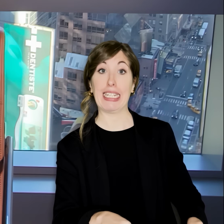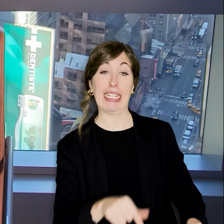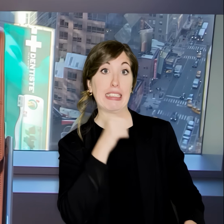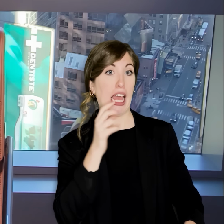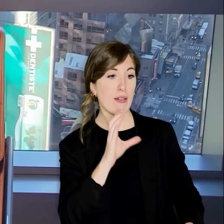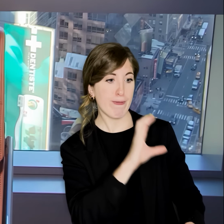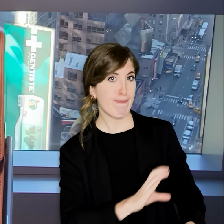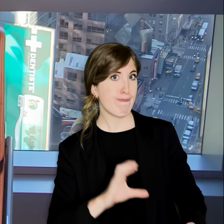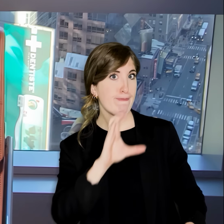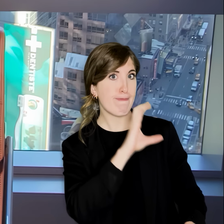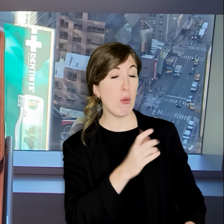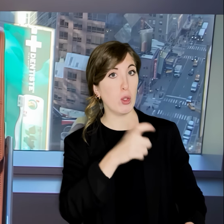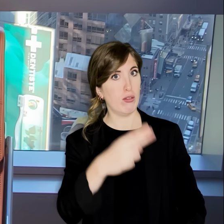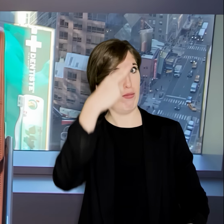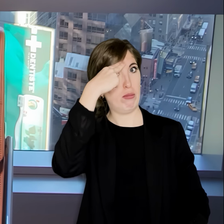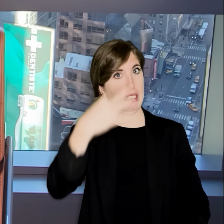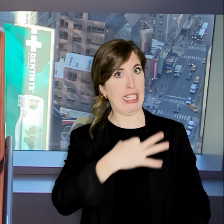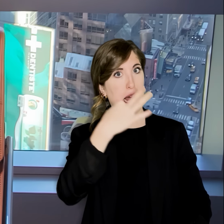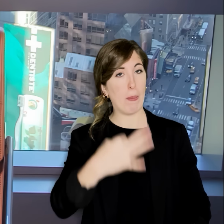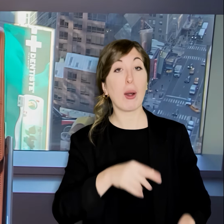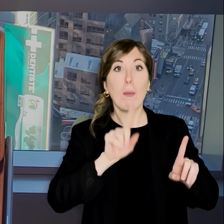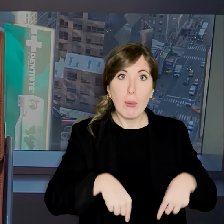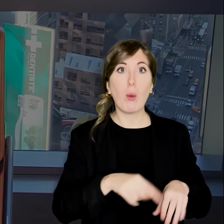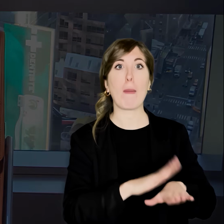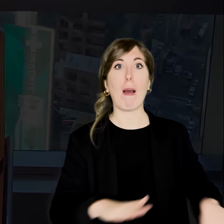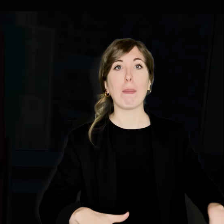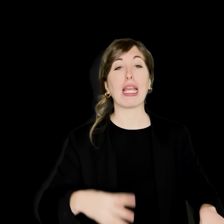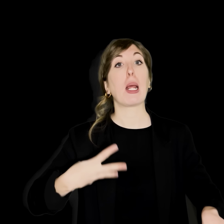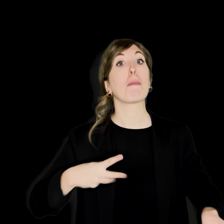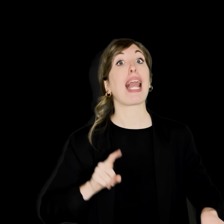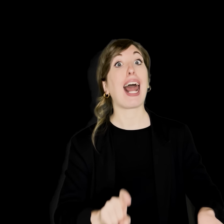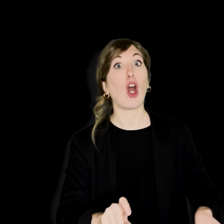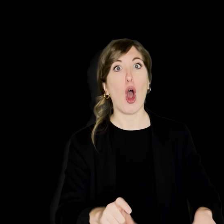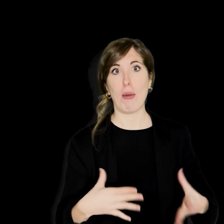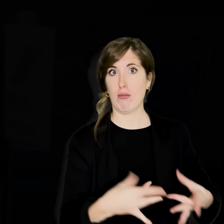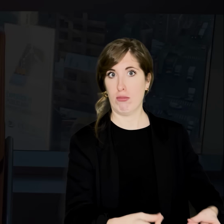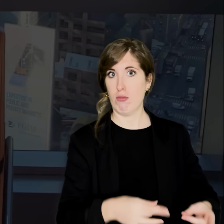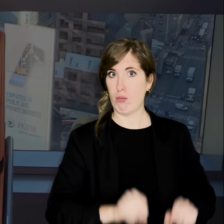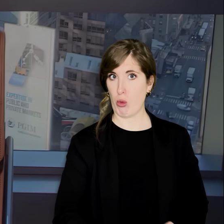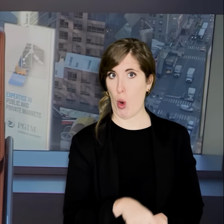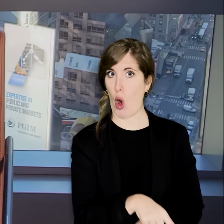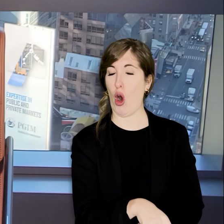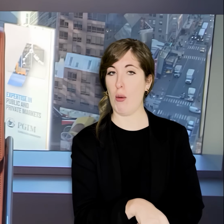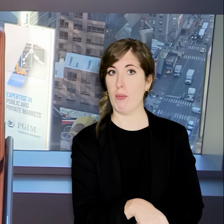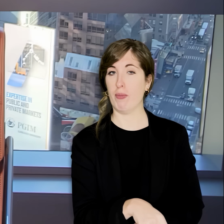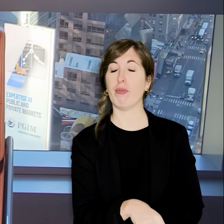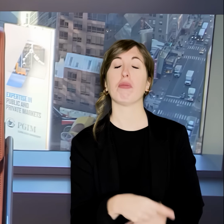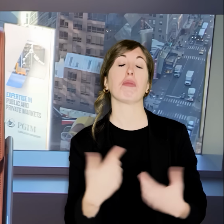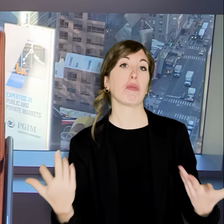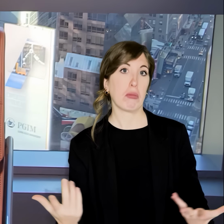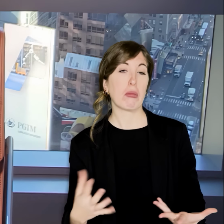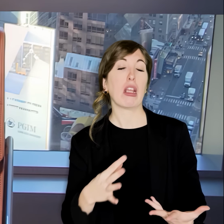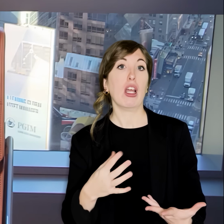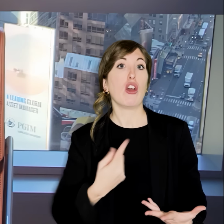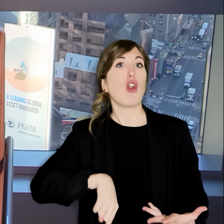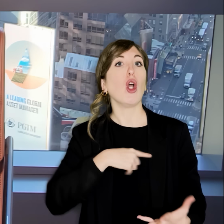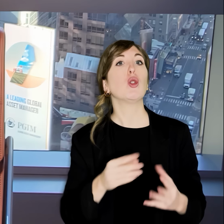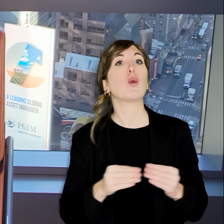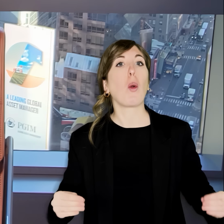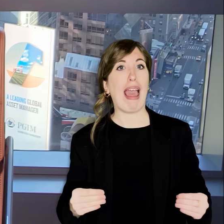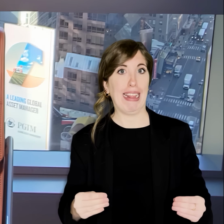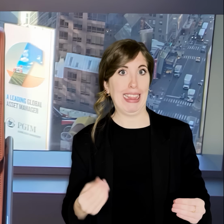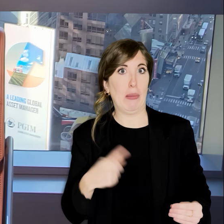dimenticare che anche i bambini vengono colpiti quindi diciamo noi abbiamo questi mezzi per potere